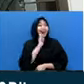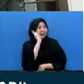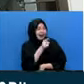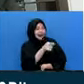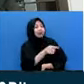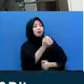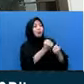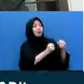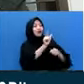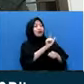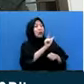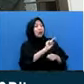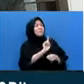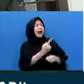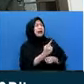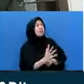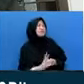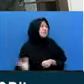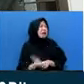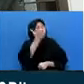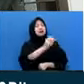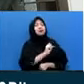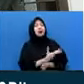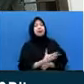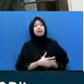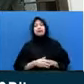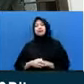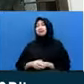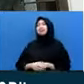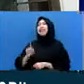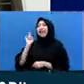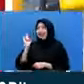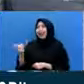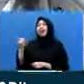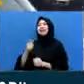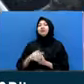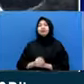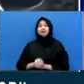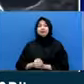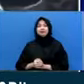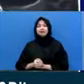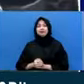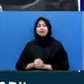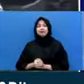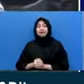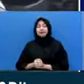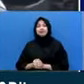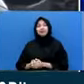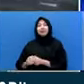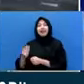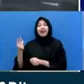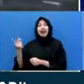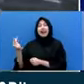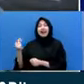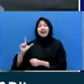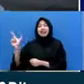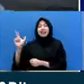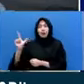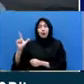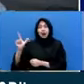mobil tertinggi di sana berapa Nah Nah kalau angka tertinggi itu jenis